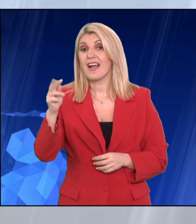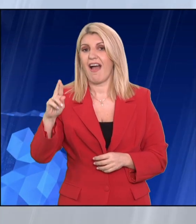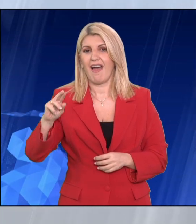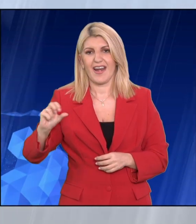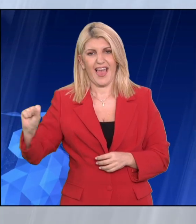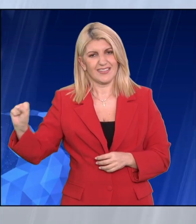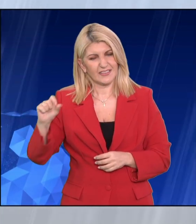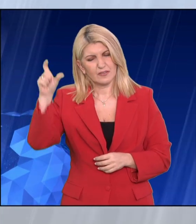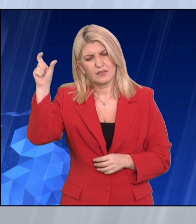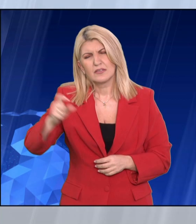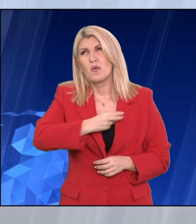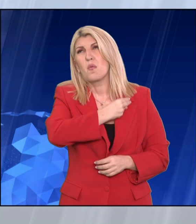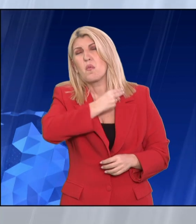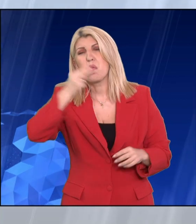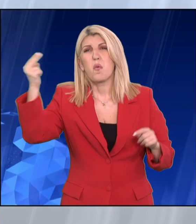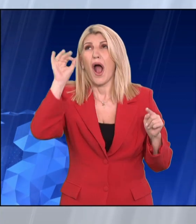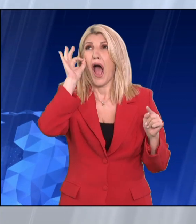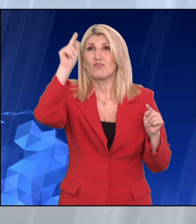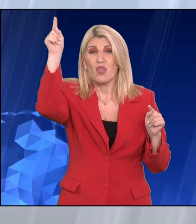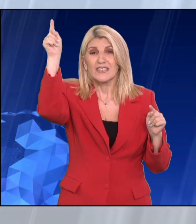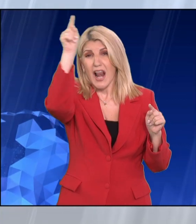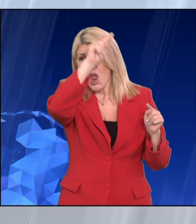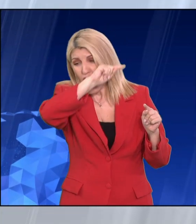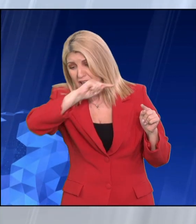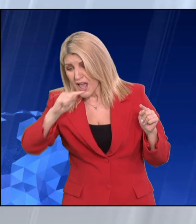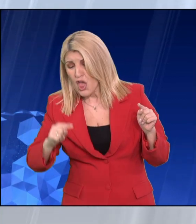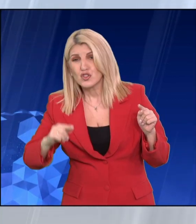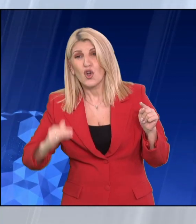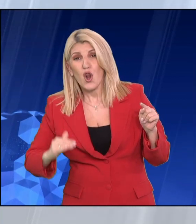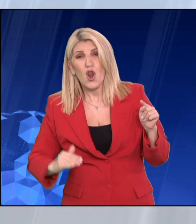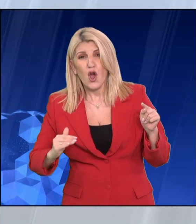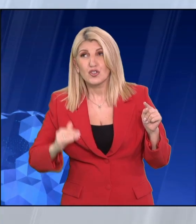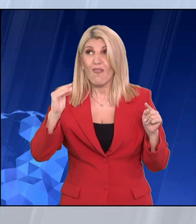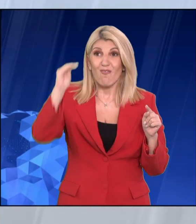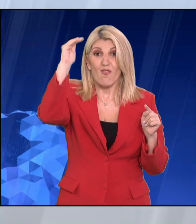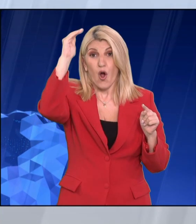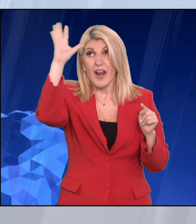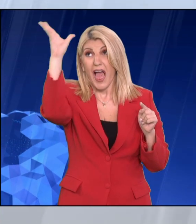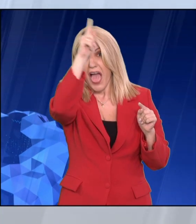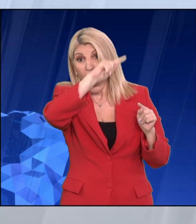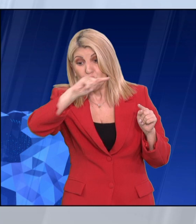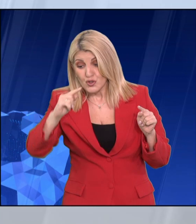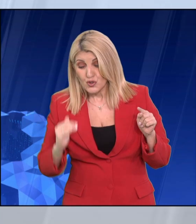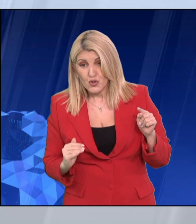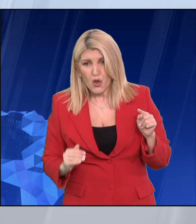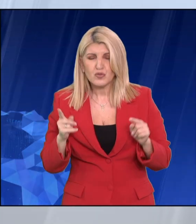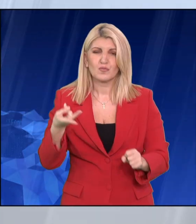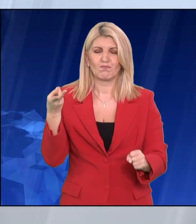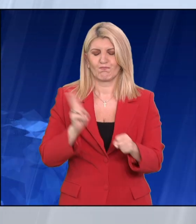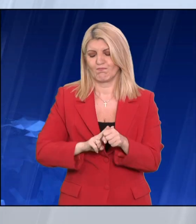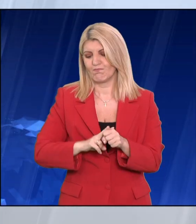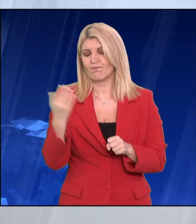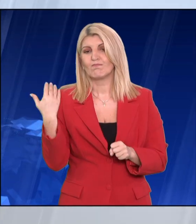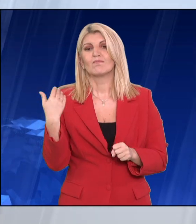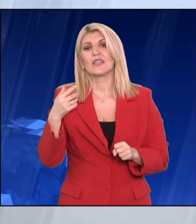παντού, από τον Βορρά μέχρι τον Νότο, ο θάνατος του πολύ αγαπημένου τραγουδιστή Βασίλη Καρά, ο οποίος έφυγε την Κυριακή από τη ζωή